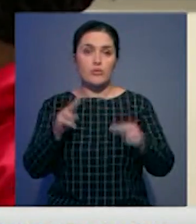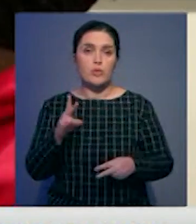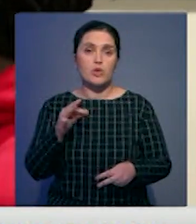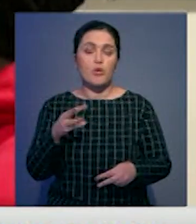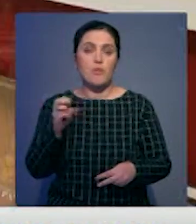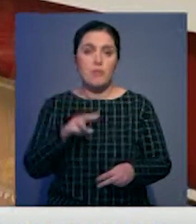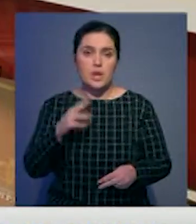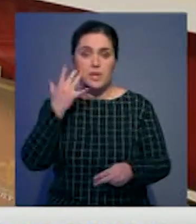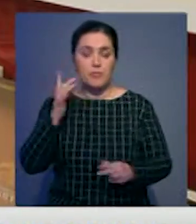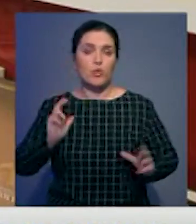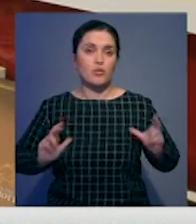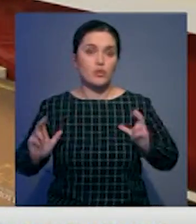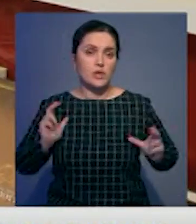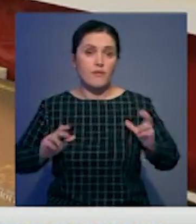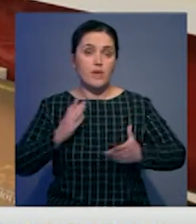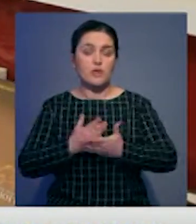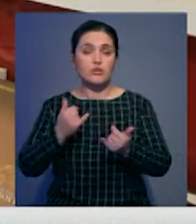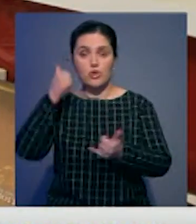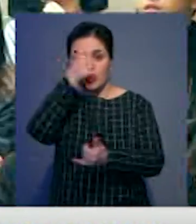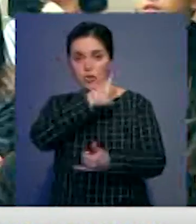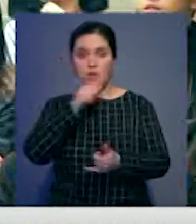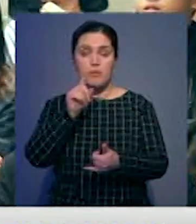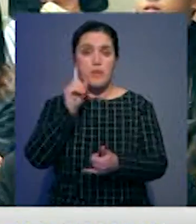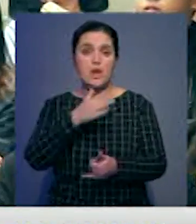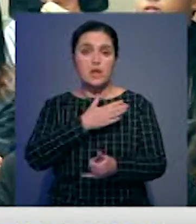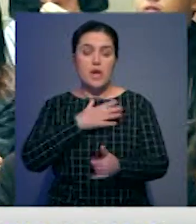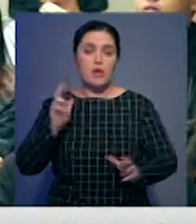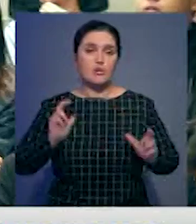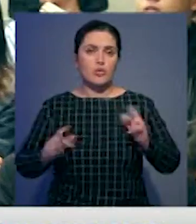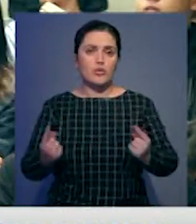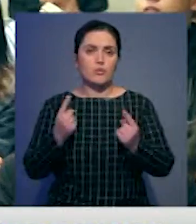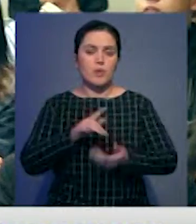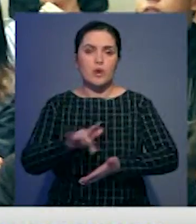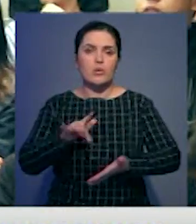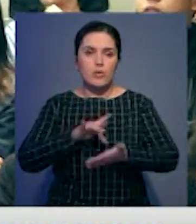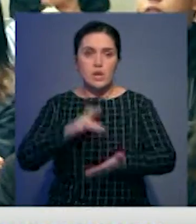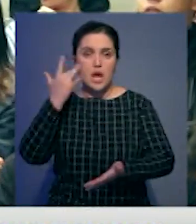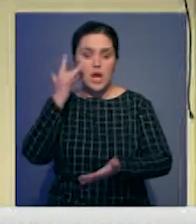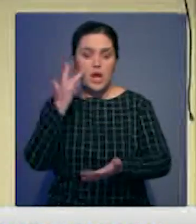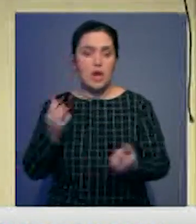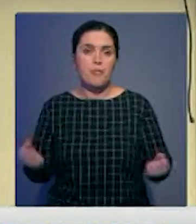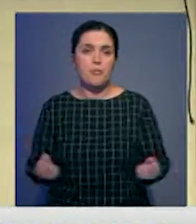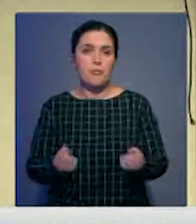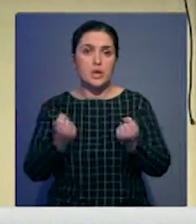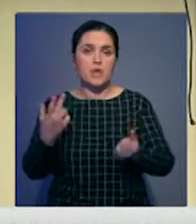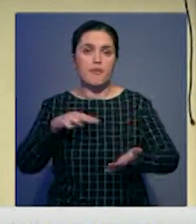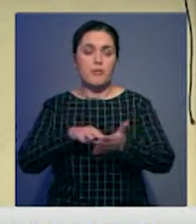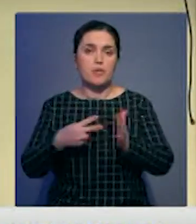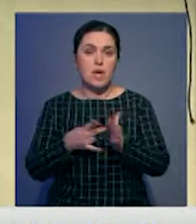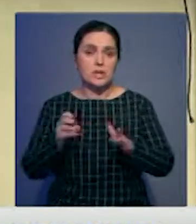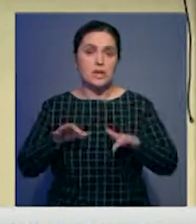американском университете проходит в год молодежи, и наши студенты в крупнейшем мегаполисе США поддержали его цели на